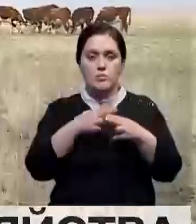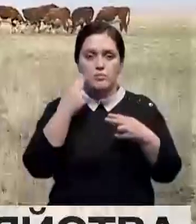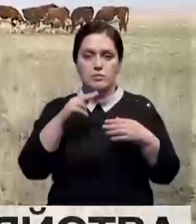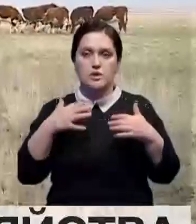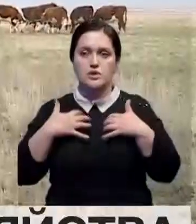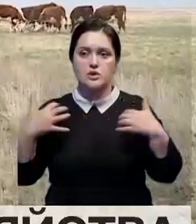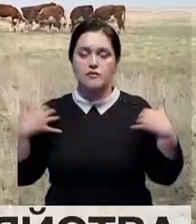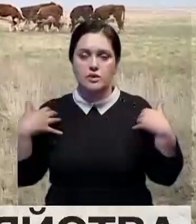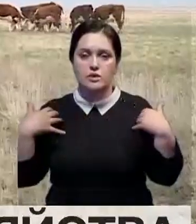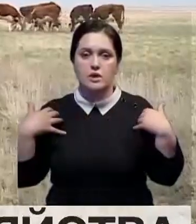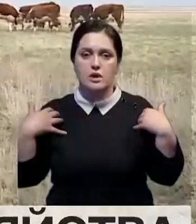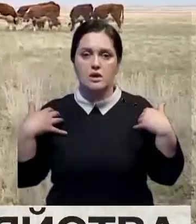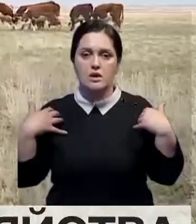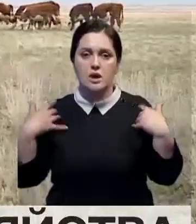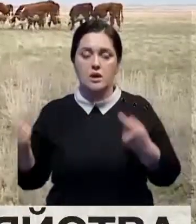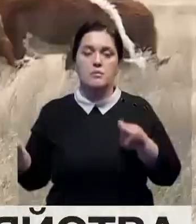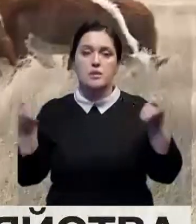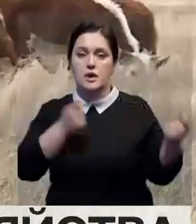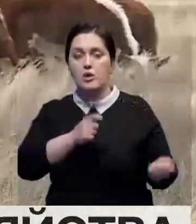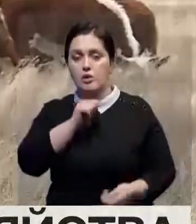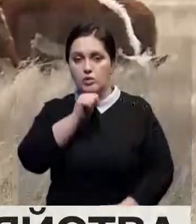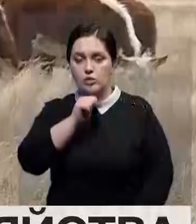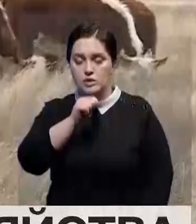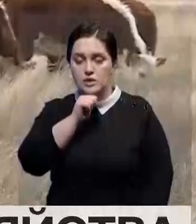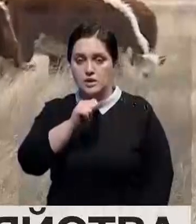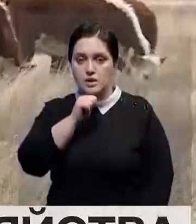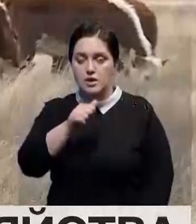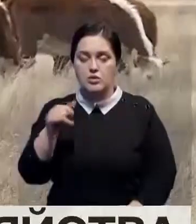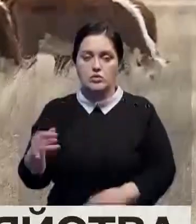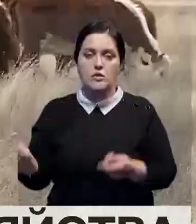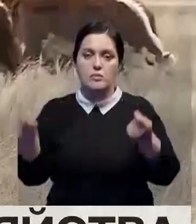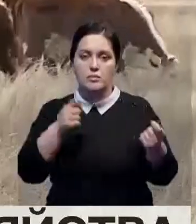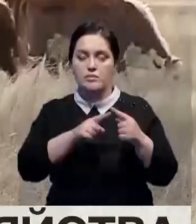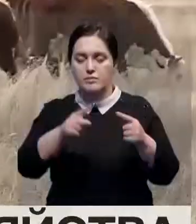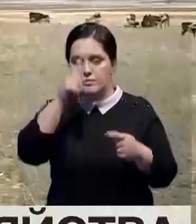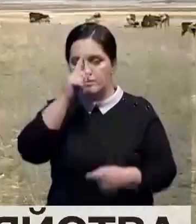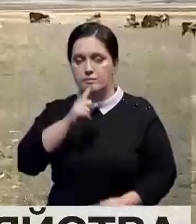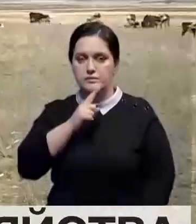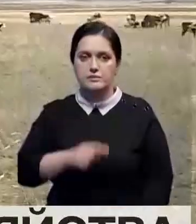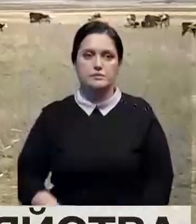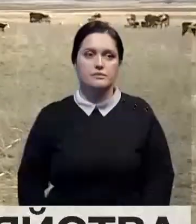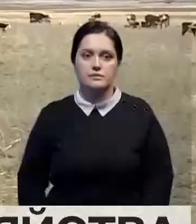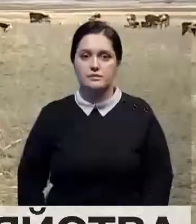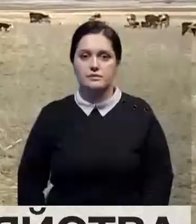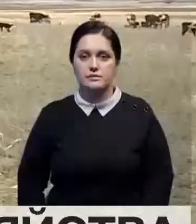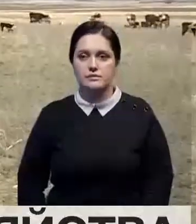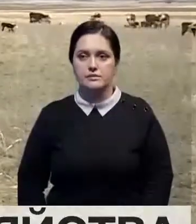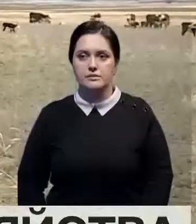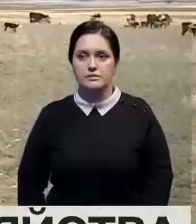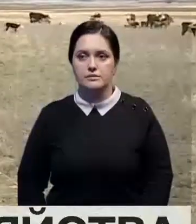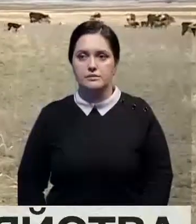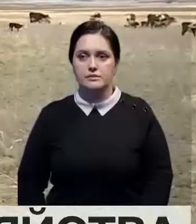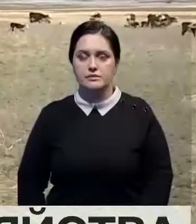скота. Половину уже привезли из Костанае, остальное поголовье доставят в течение месяца. В дальнейшем хотели